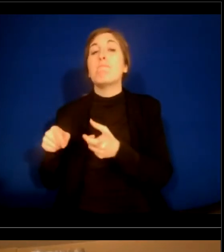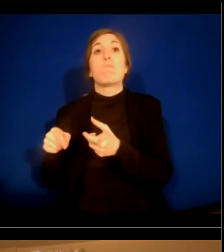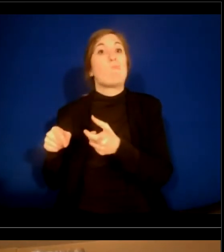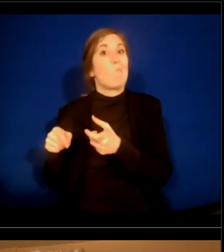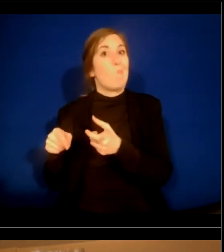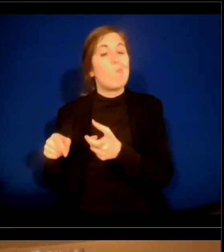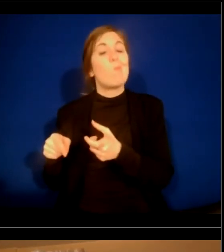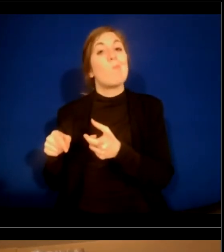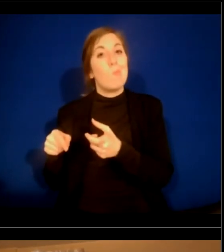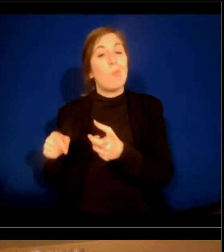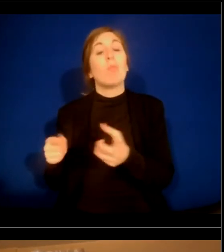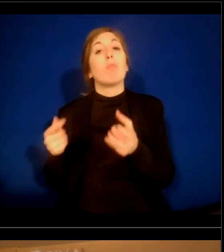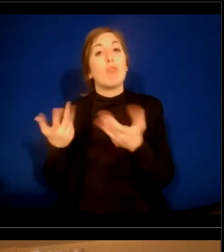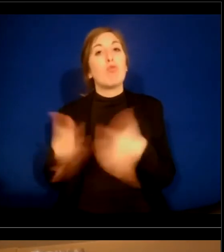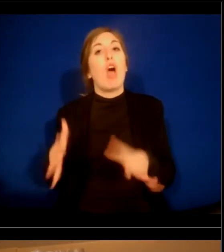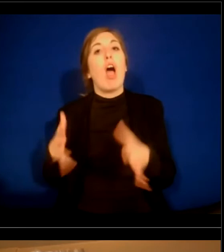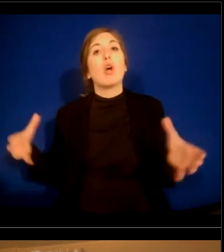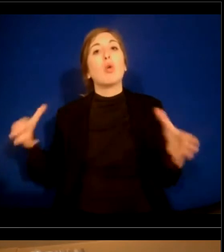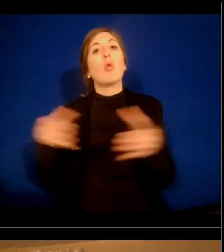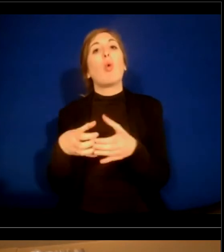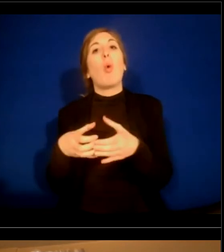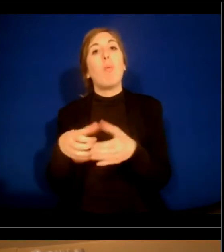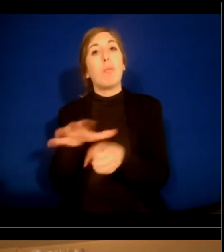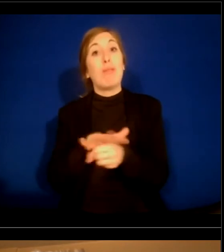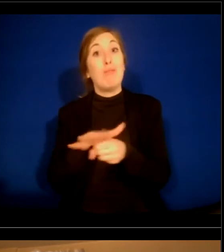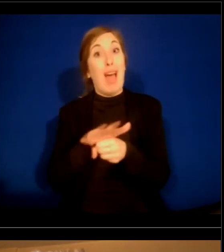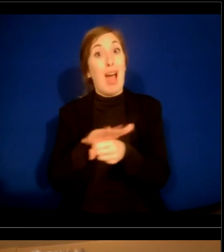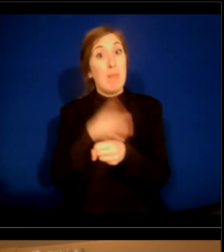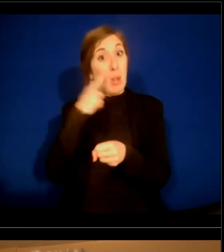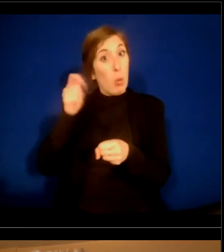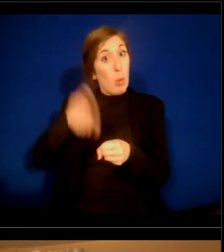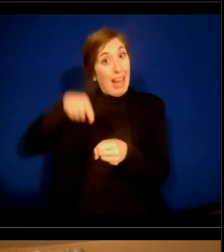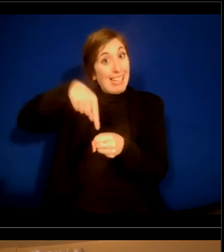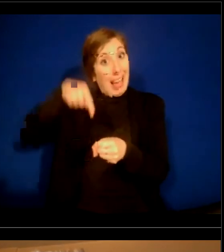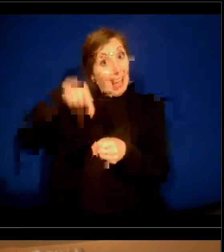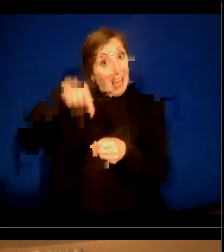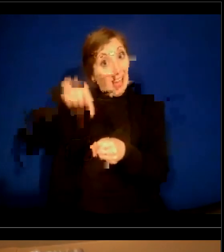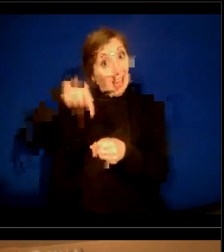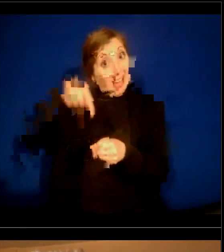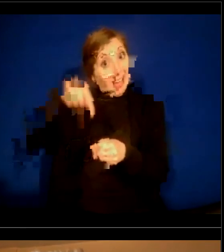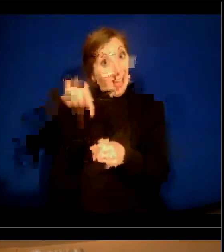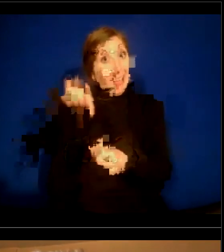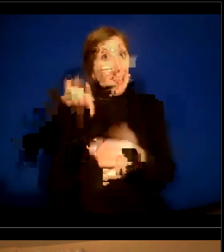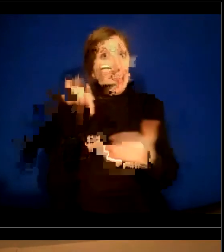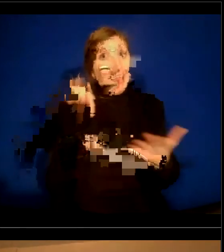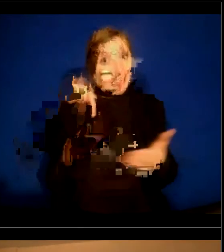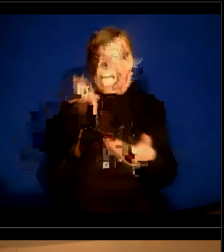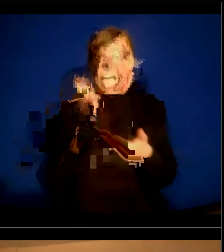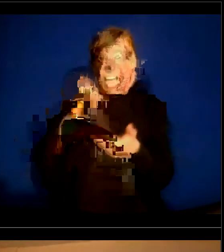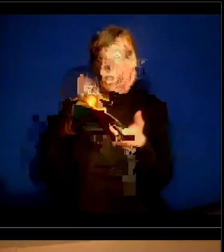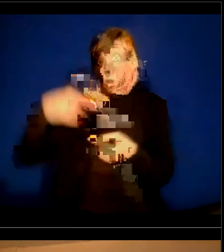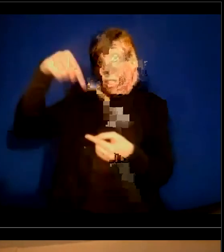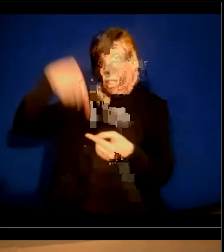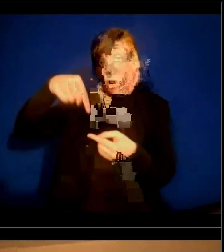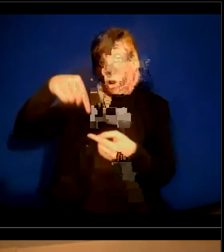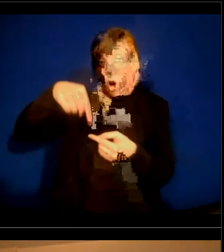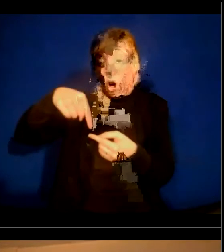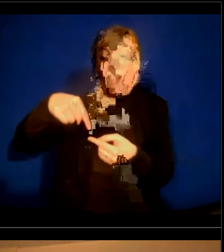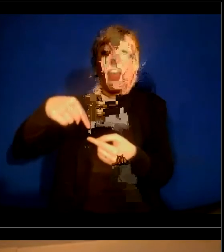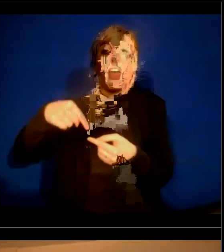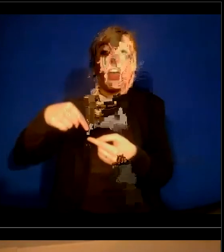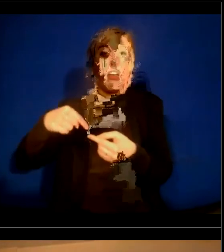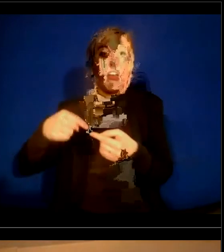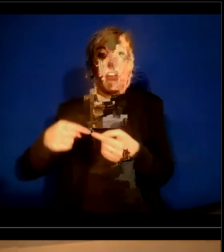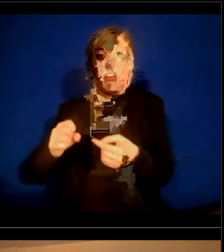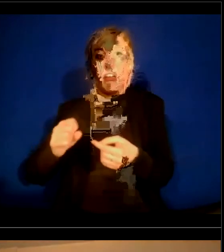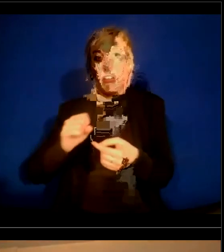Polonia che è in piena emergenza umanitaria, pure la Polonia, nel senso che la cosa che va detta, vedevo anche oggi il Corriere della Sera, è